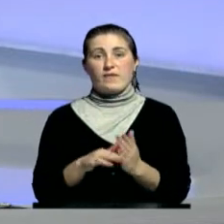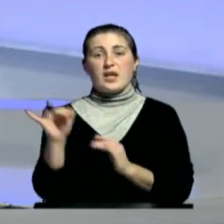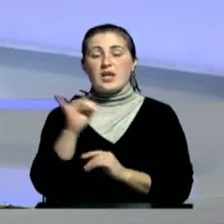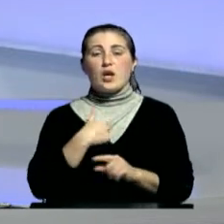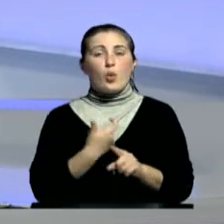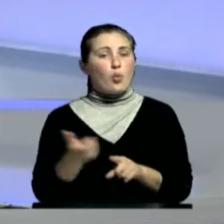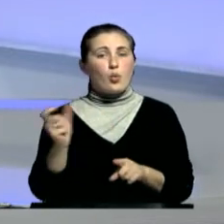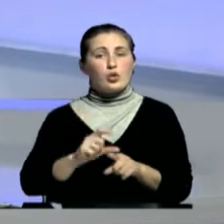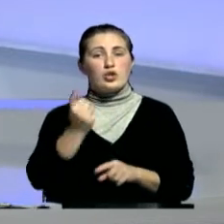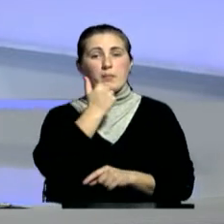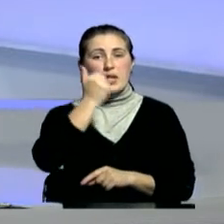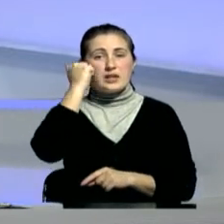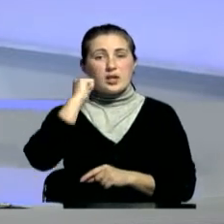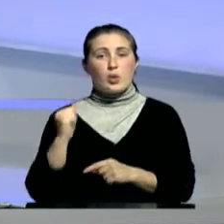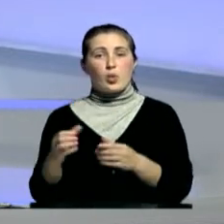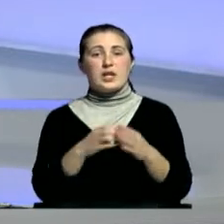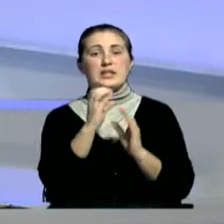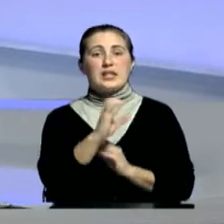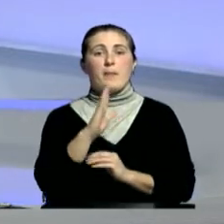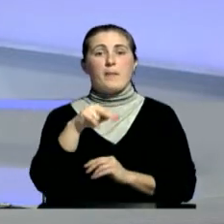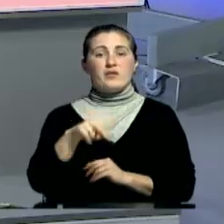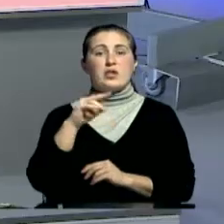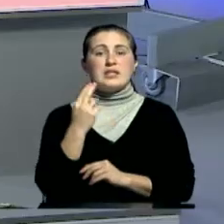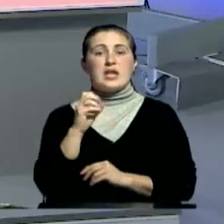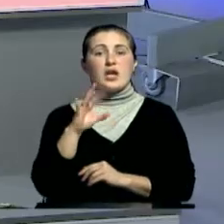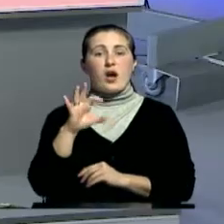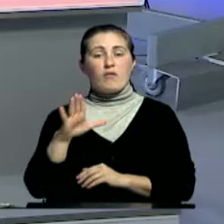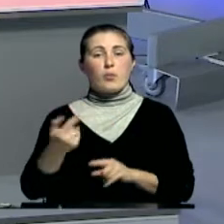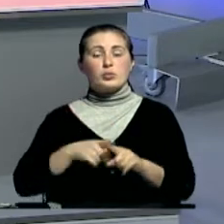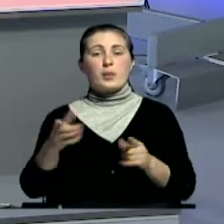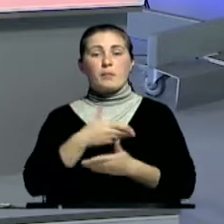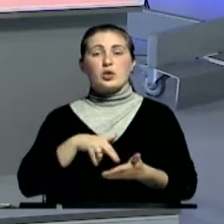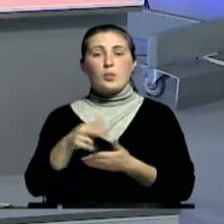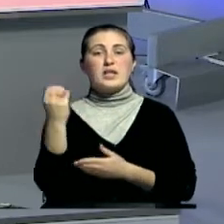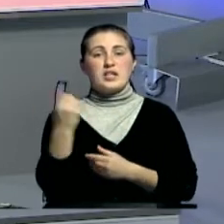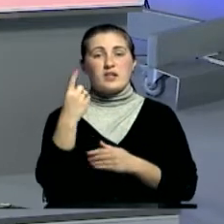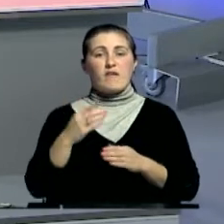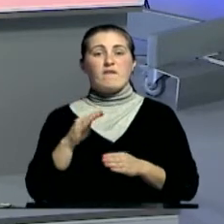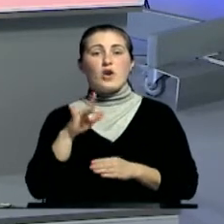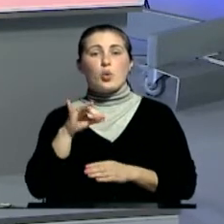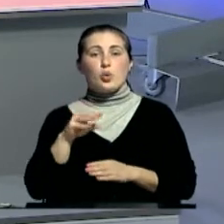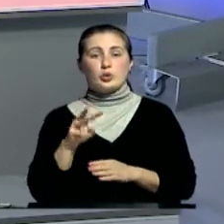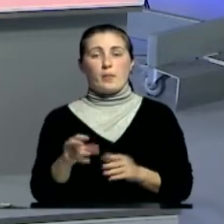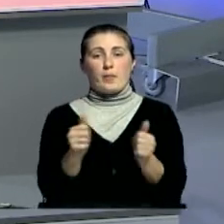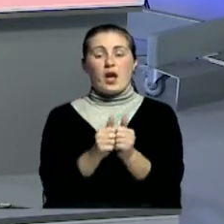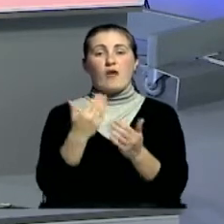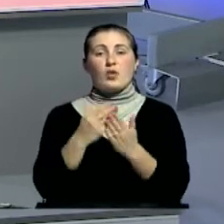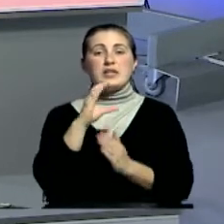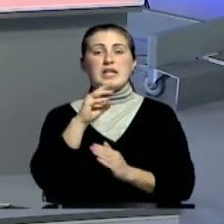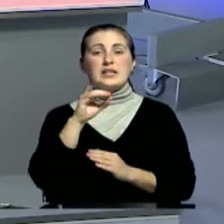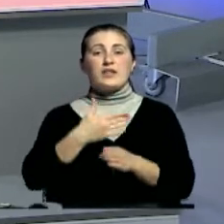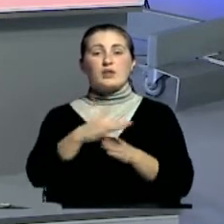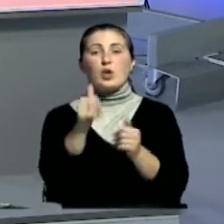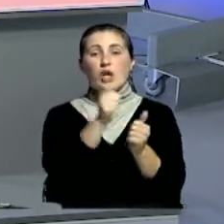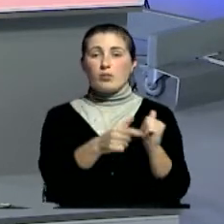очень благодарна коллеге Сергею Павловичу Цекову, потому как мы идем единым фронтом, одним ключом. Обычно вот сенаторам выделяют каждому